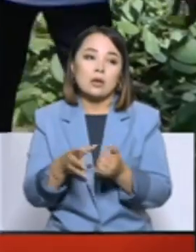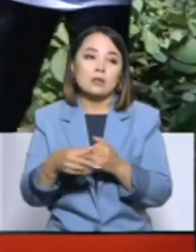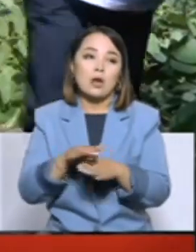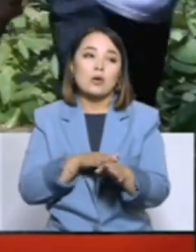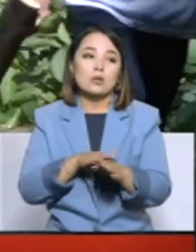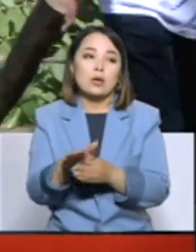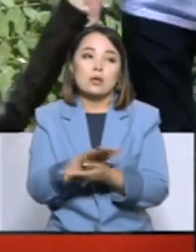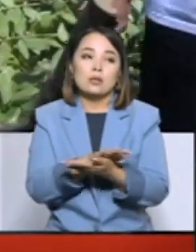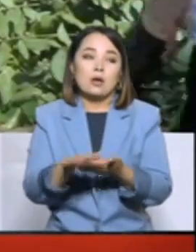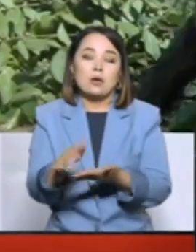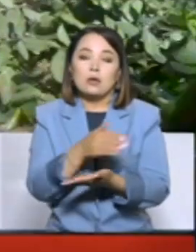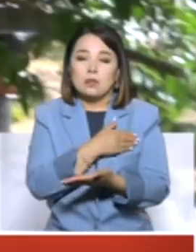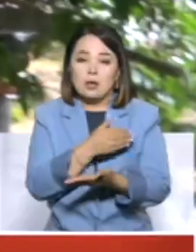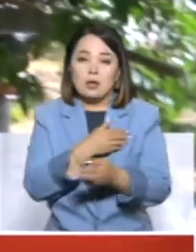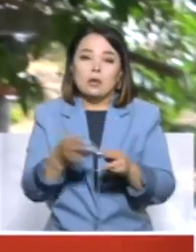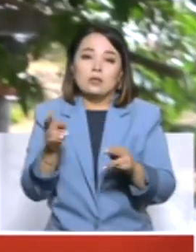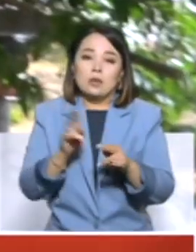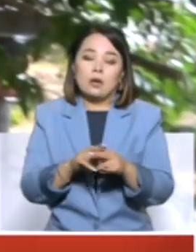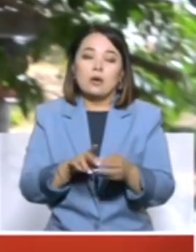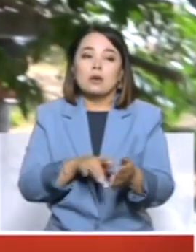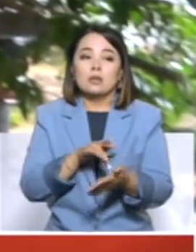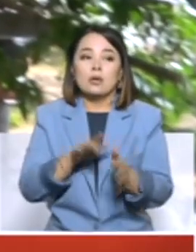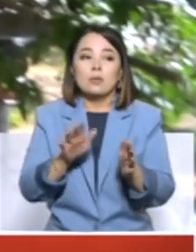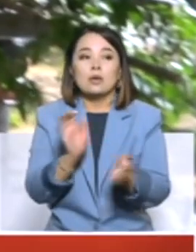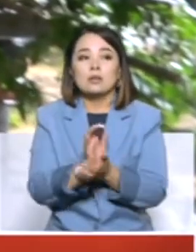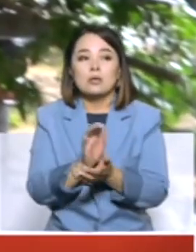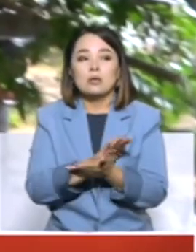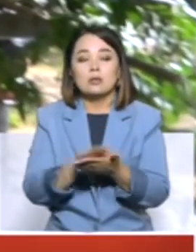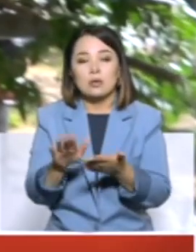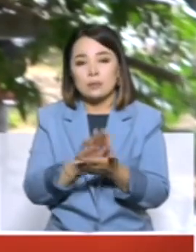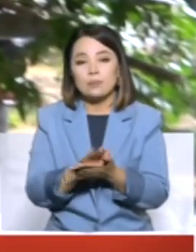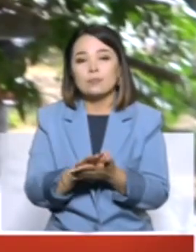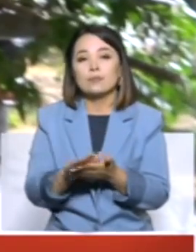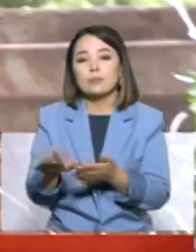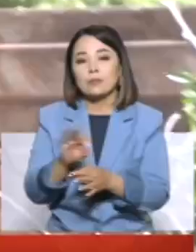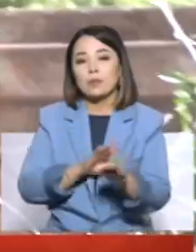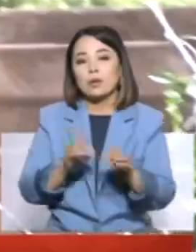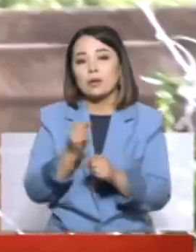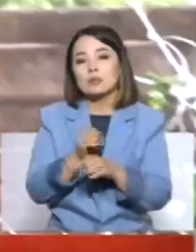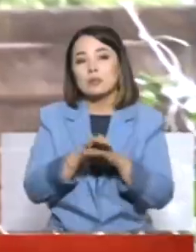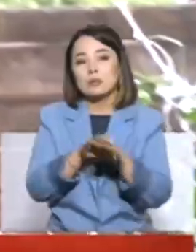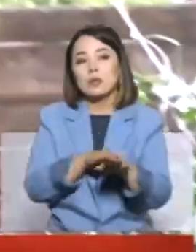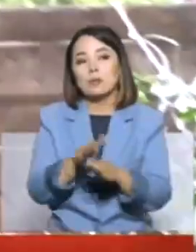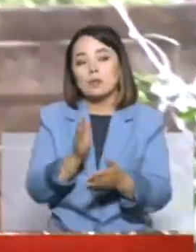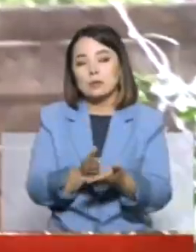тұтастай тазалап шықпақ. Ол үшін мегаполистегі ластанған аумақтардың картасы жасалды.